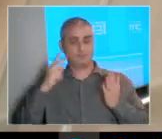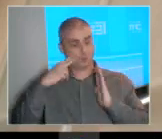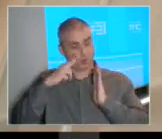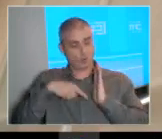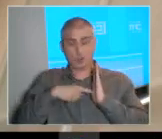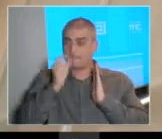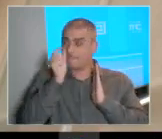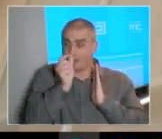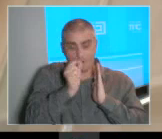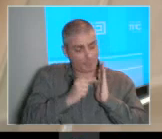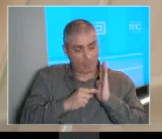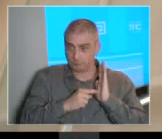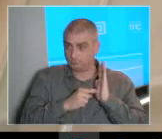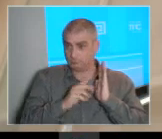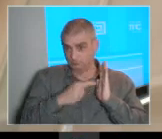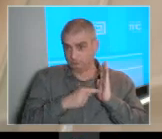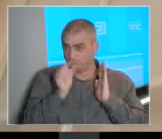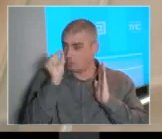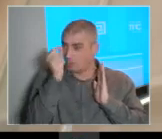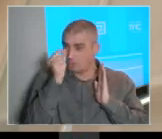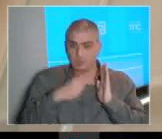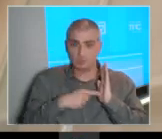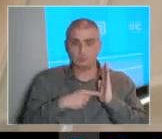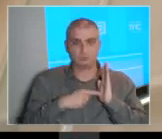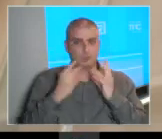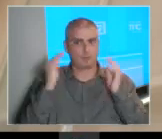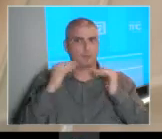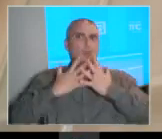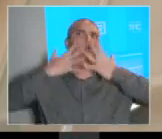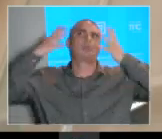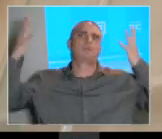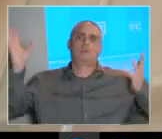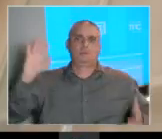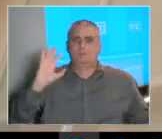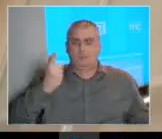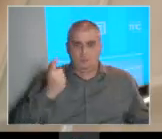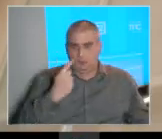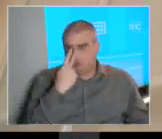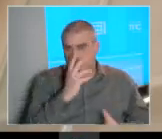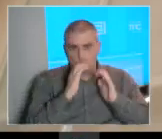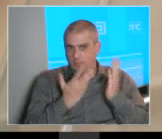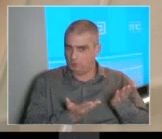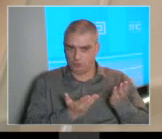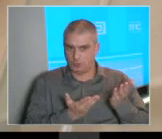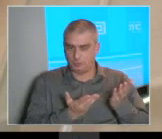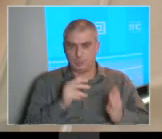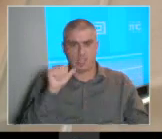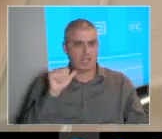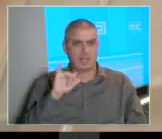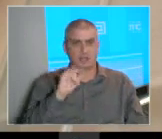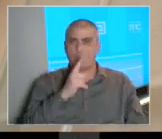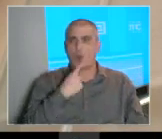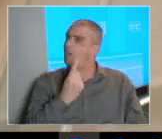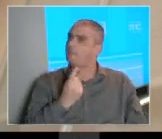אותה מילה במילה, את מה שנקרא האותיות הקטנות, היא הרבה פחות דרמטית ממה שהצטייר בתקשורת. אייל ינון לא